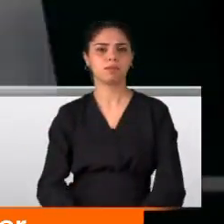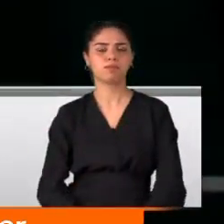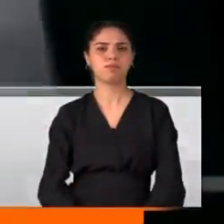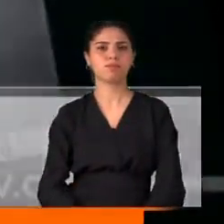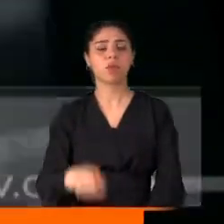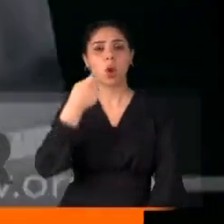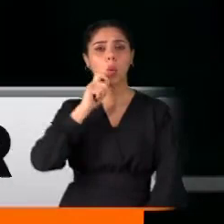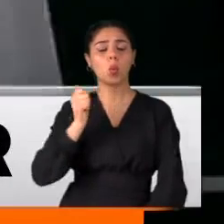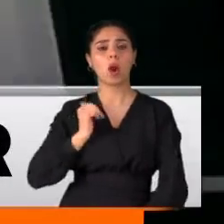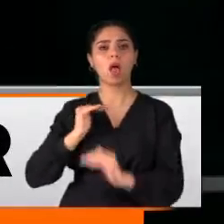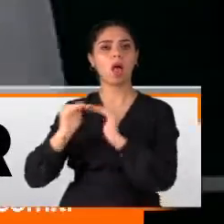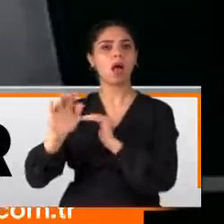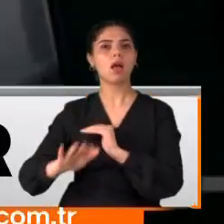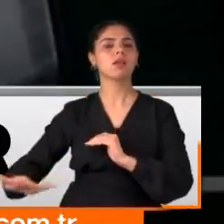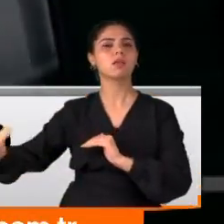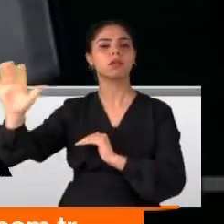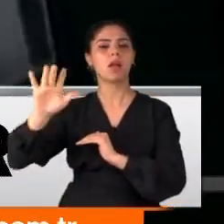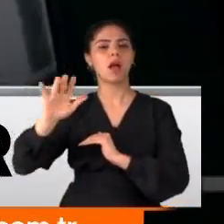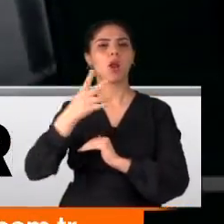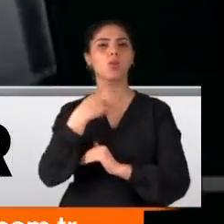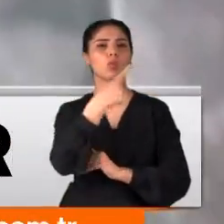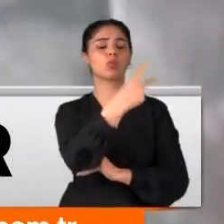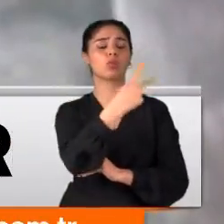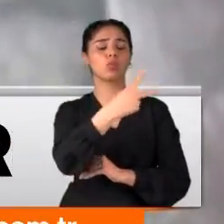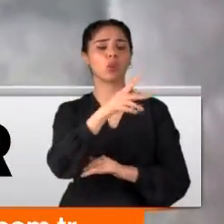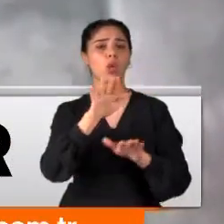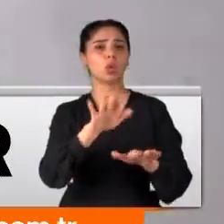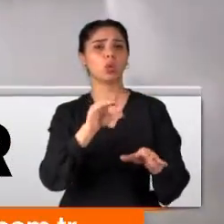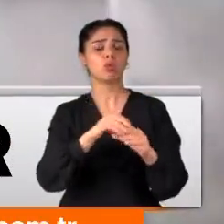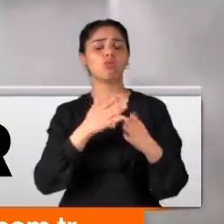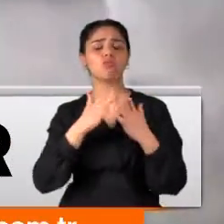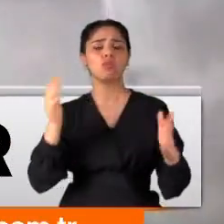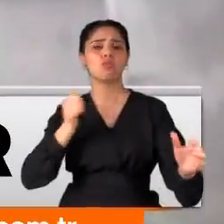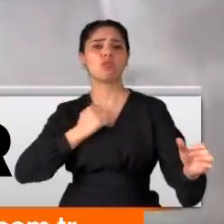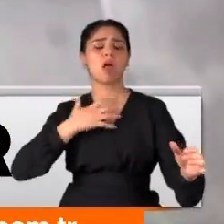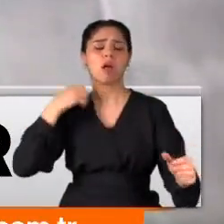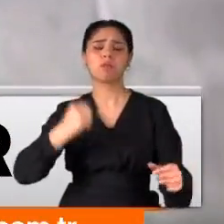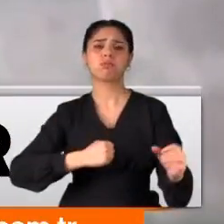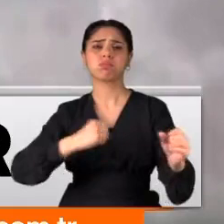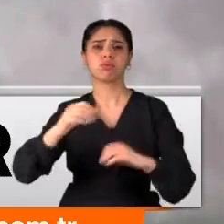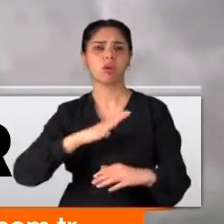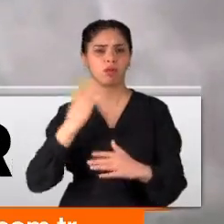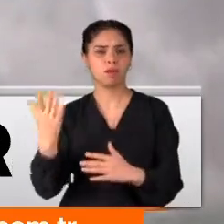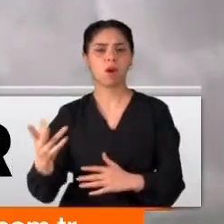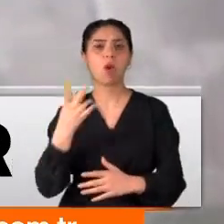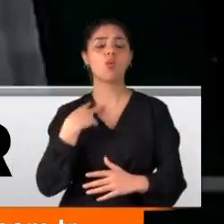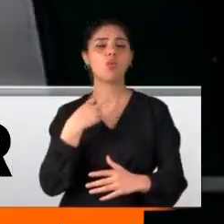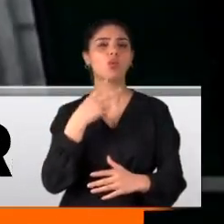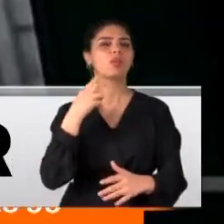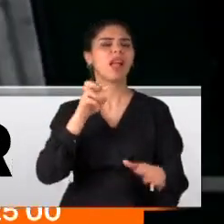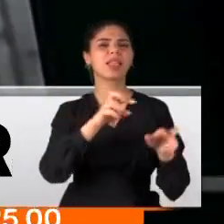Ukrayna askerleri ve milisler Rus ordusunu durdurmak için büyük çaba sarf ediyor. Bir Rus tankının vurulma anı kameralara böyle